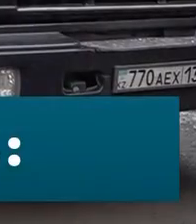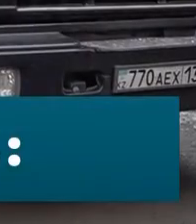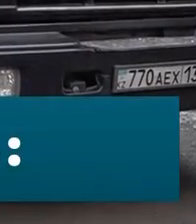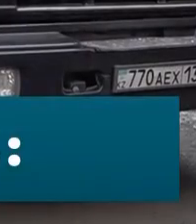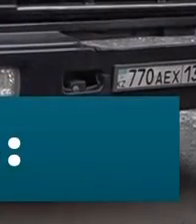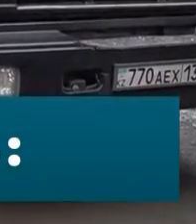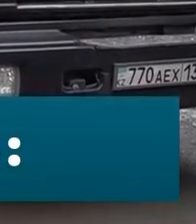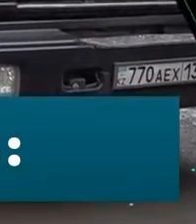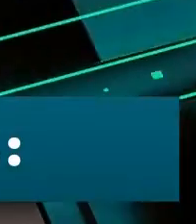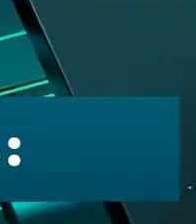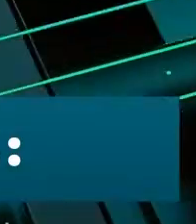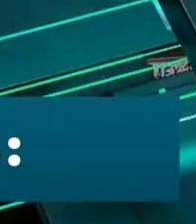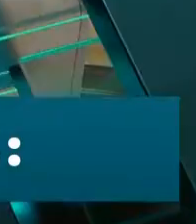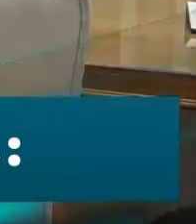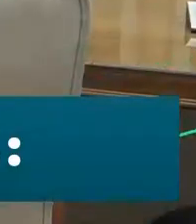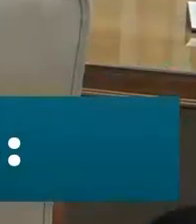шикізат түсіпті.